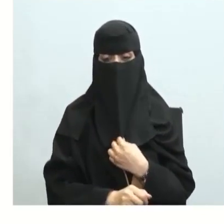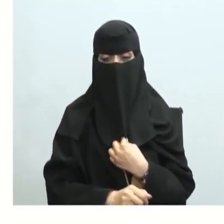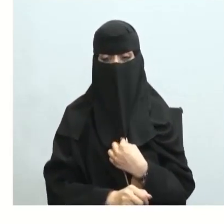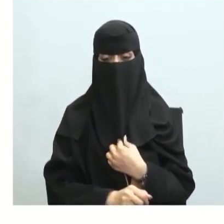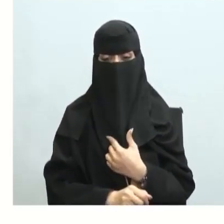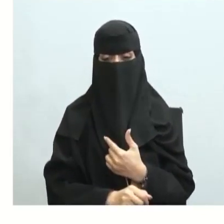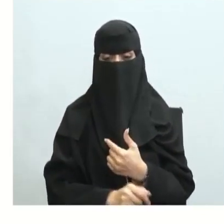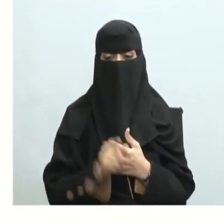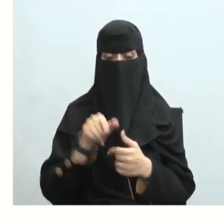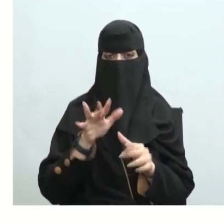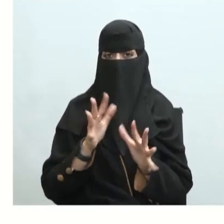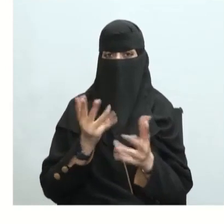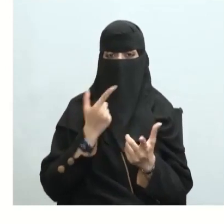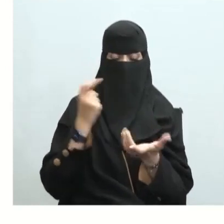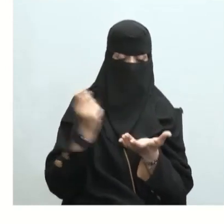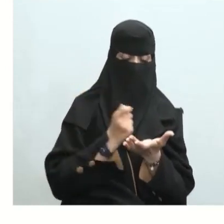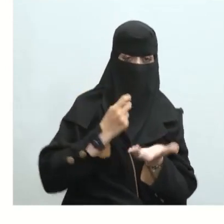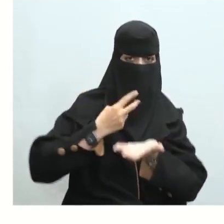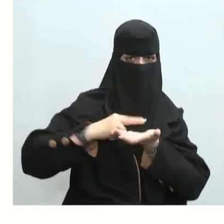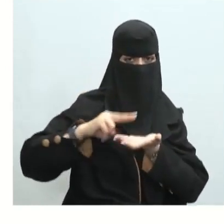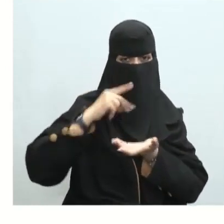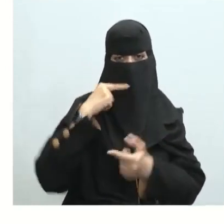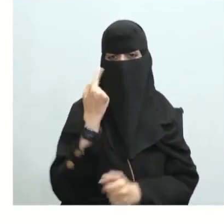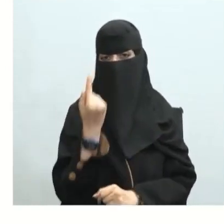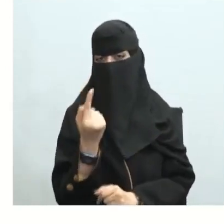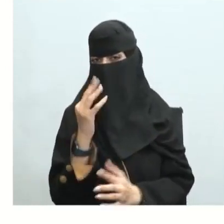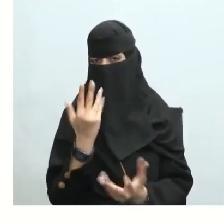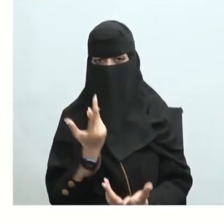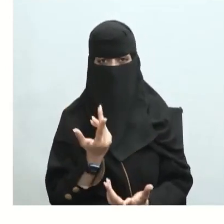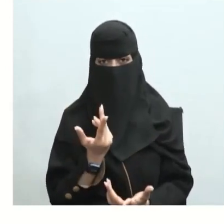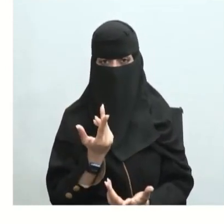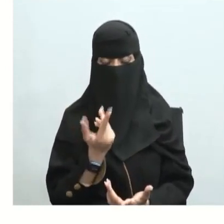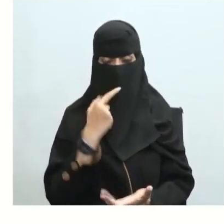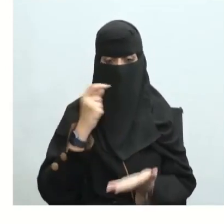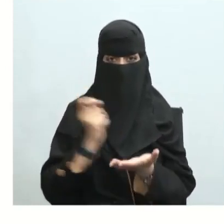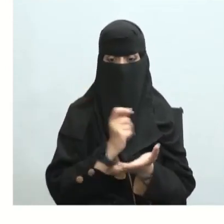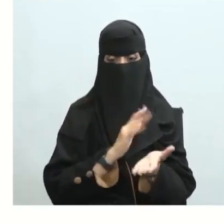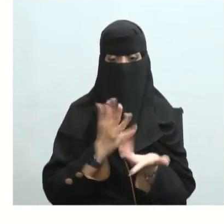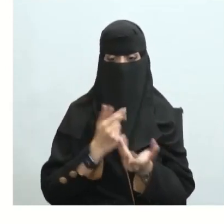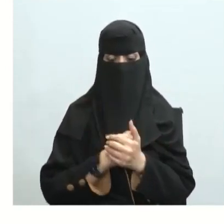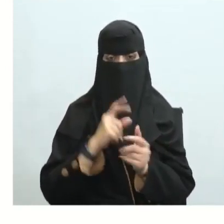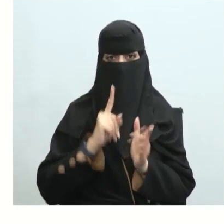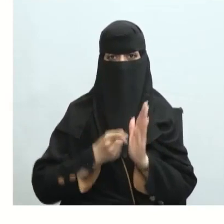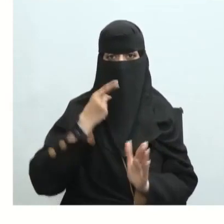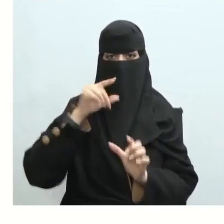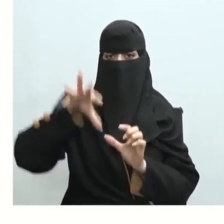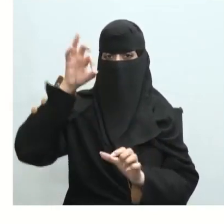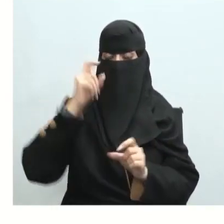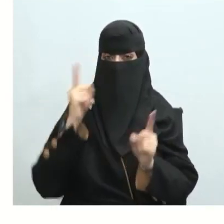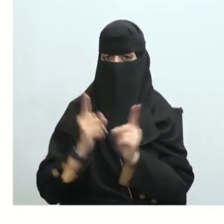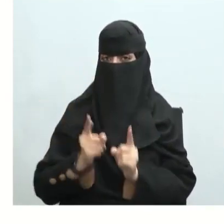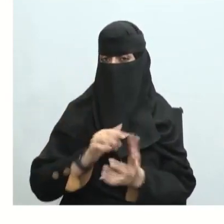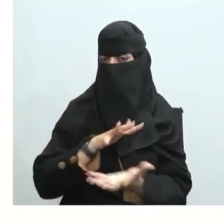التعلم هنا اولا كيف تكتب رساله شكوى او طلب كيف تكتب رساله شكوى او طلب هنا اختر موضوعا